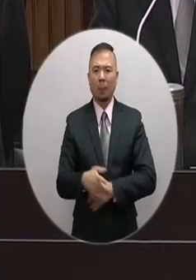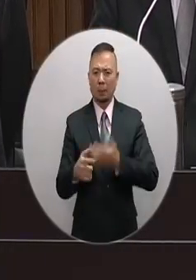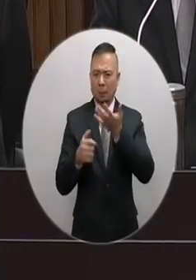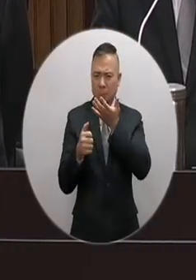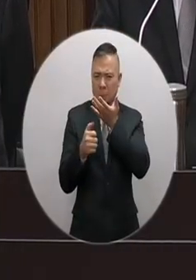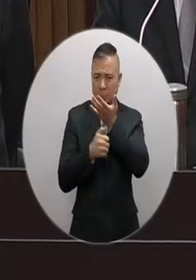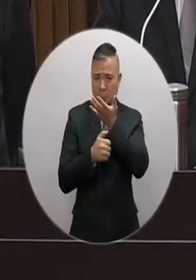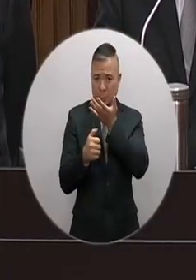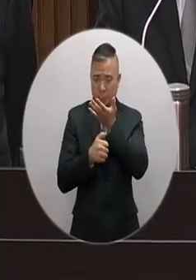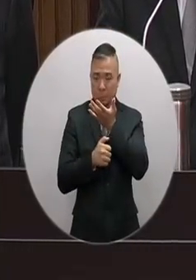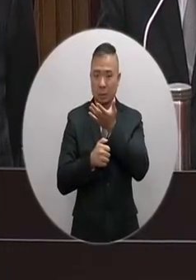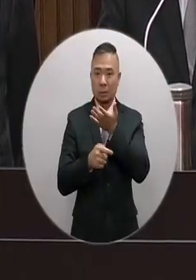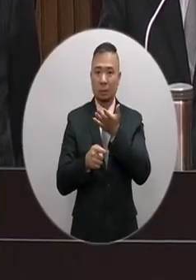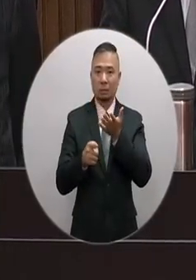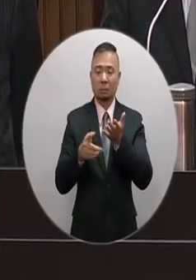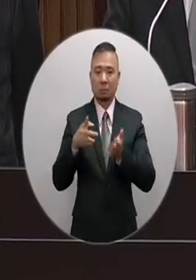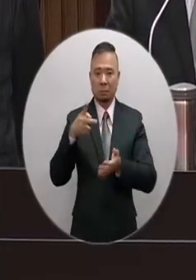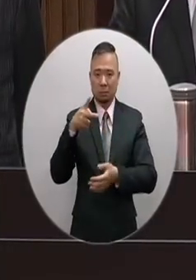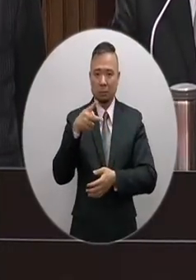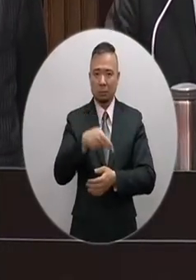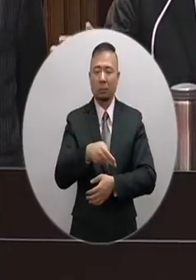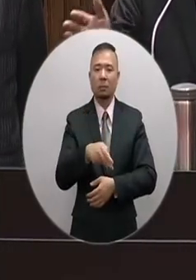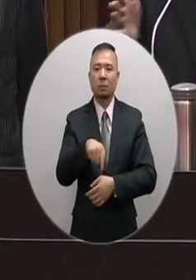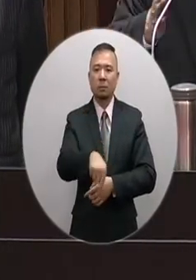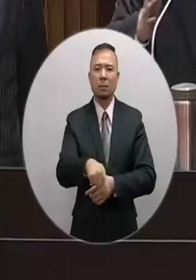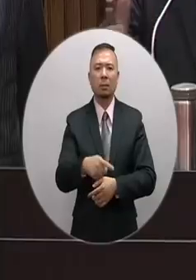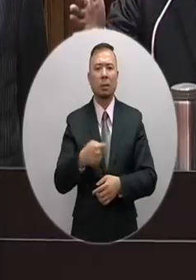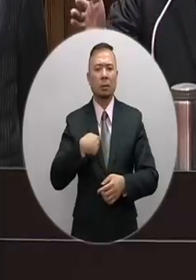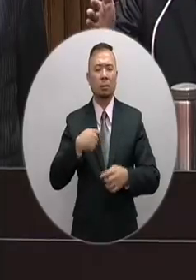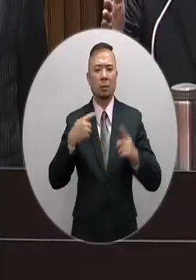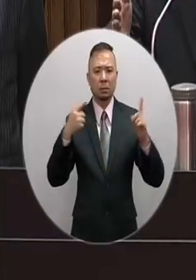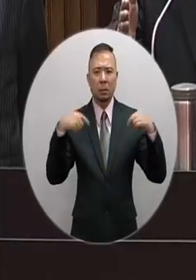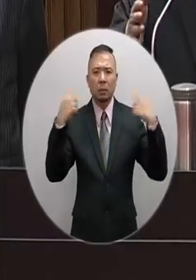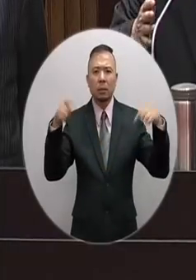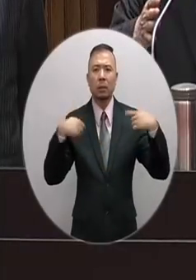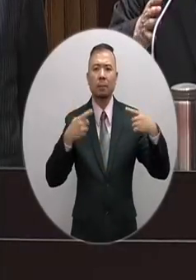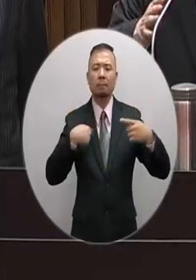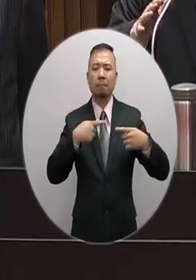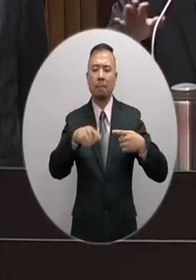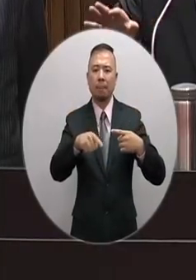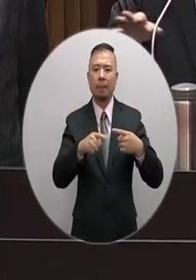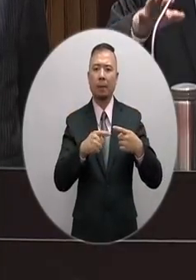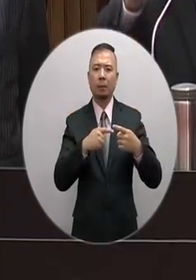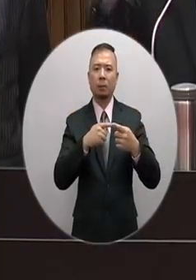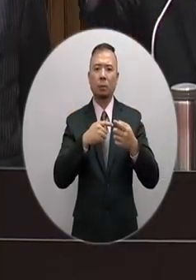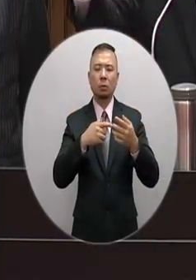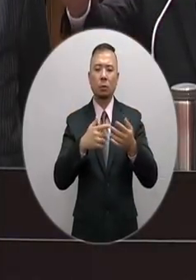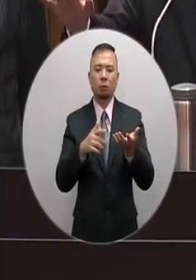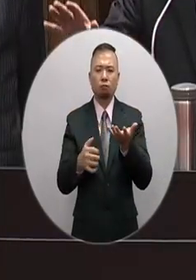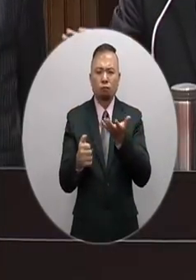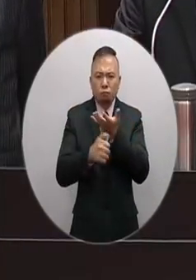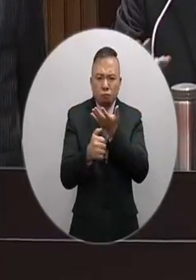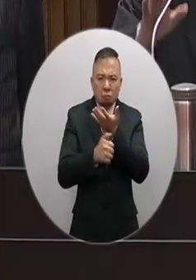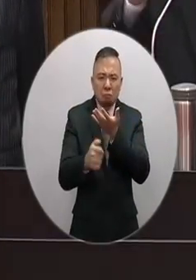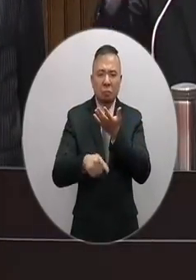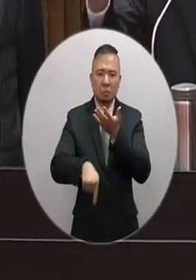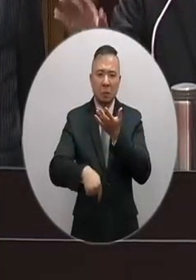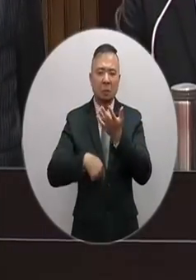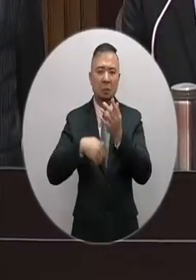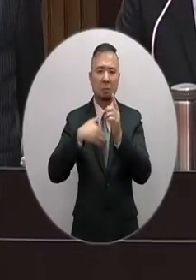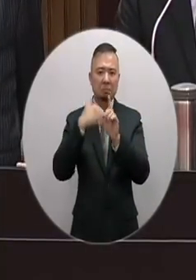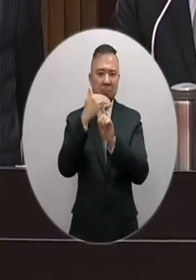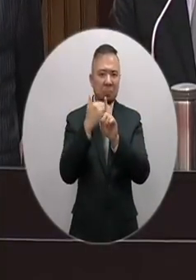啊，在我的观察里面，常常把各级毒品的患者